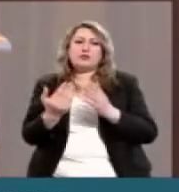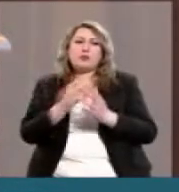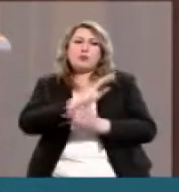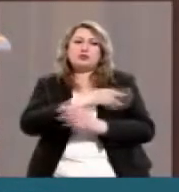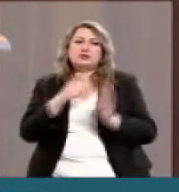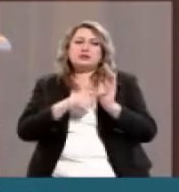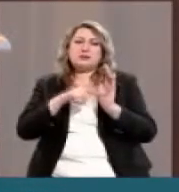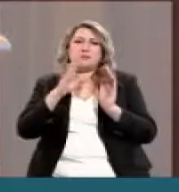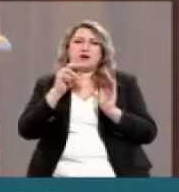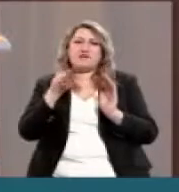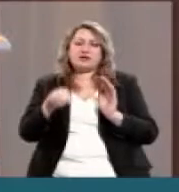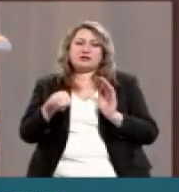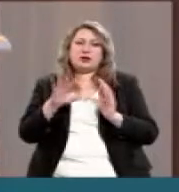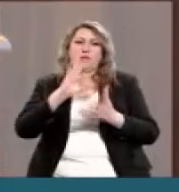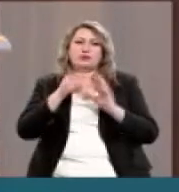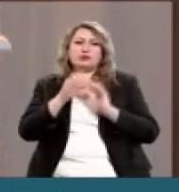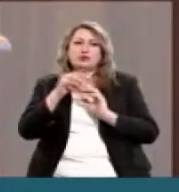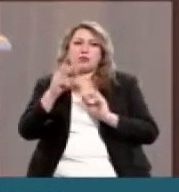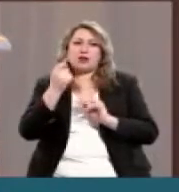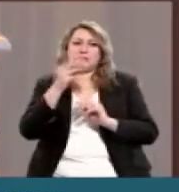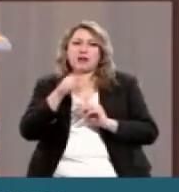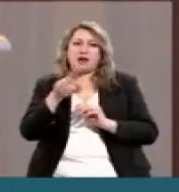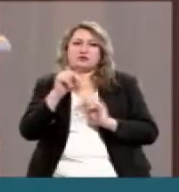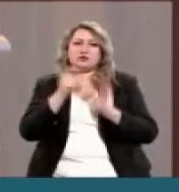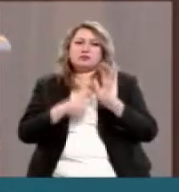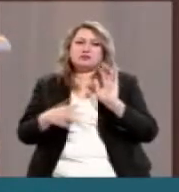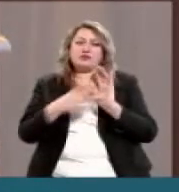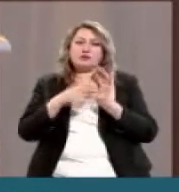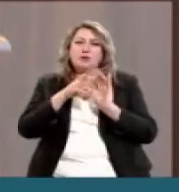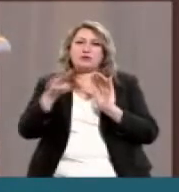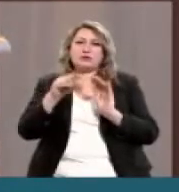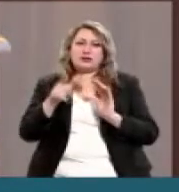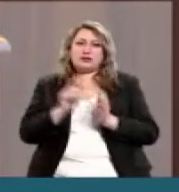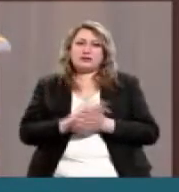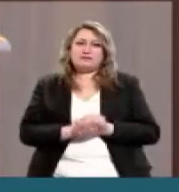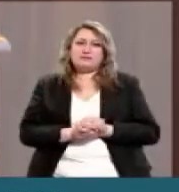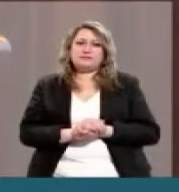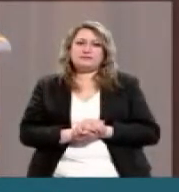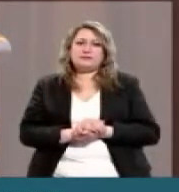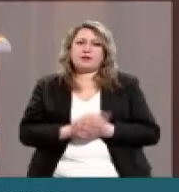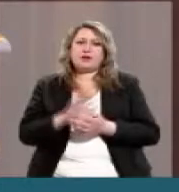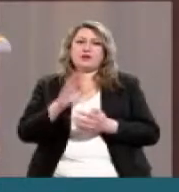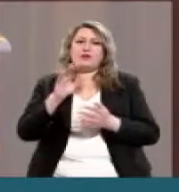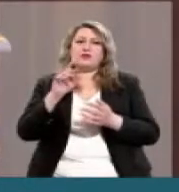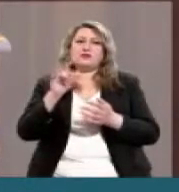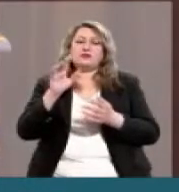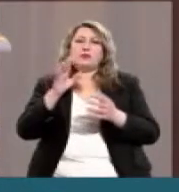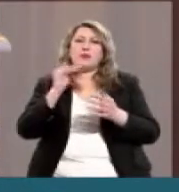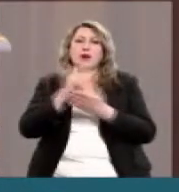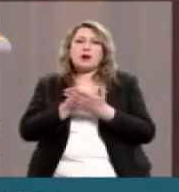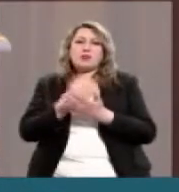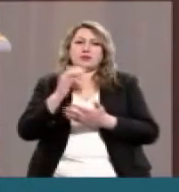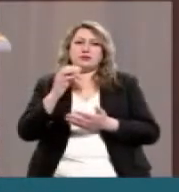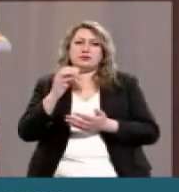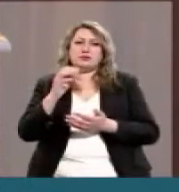мощностью 7 мегаватт на общую сумму 1 миллиард 178 миллионов тенге, установленных в рамках программы